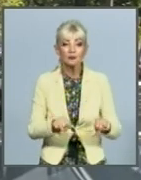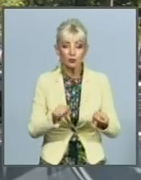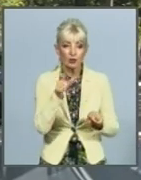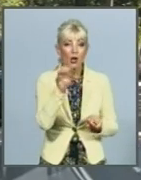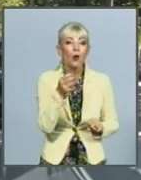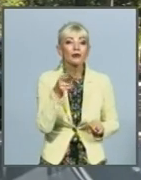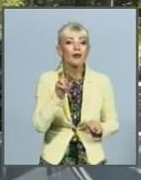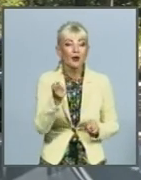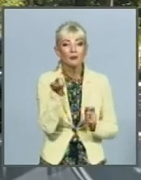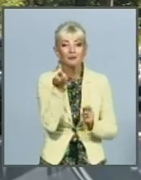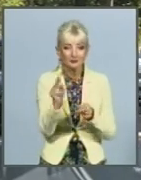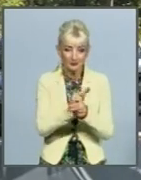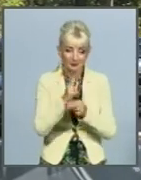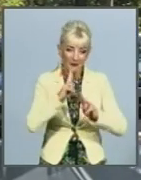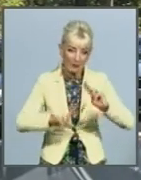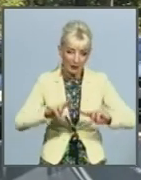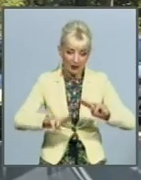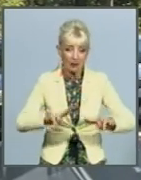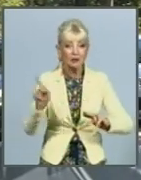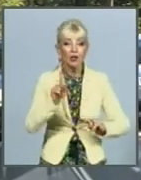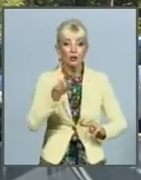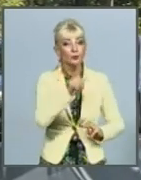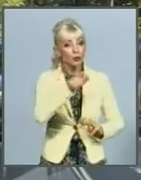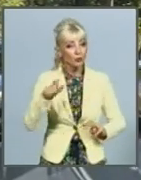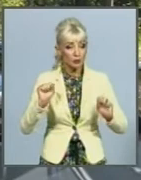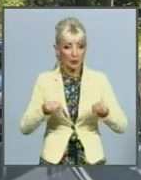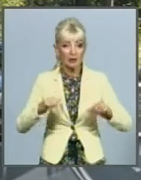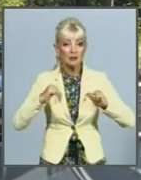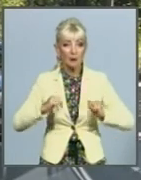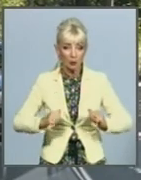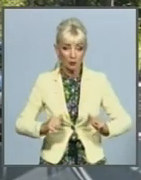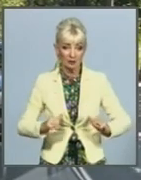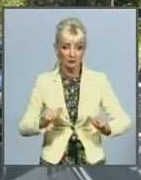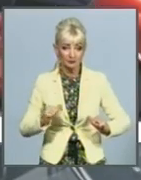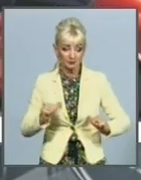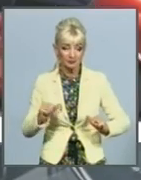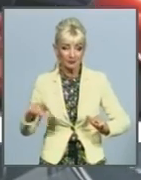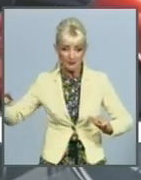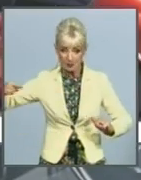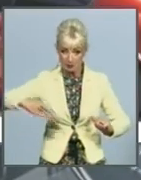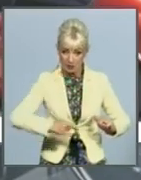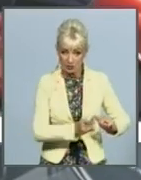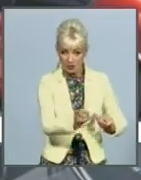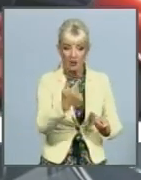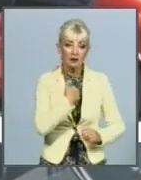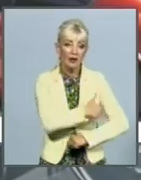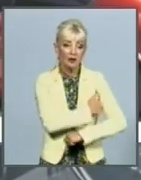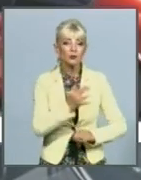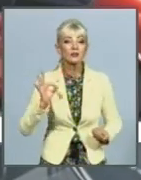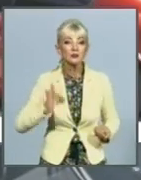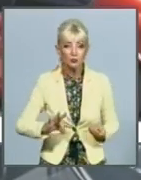ее подремонтировать, подлатать, чтобы люди могли спокойно сюда подъезжать. Я хочу